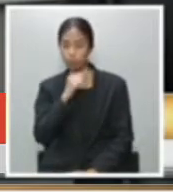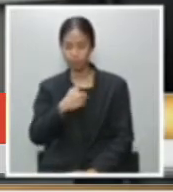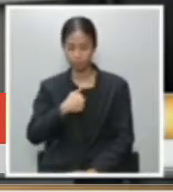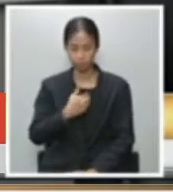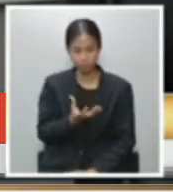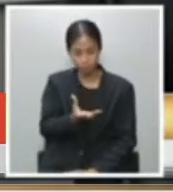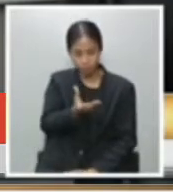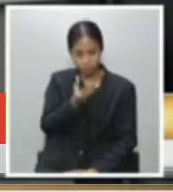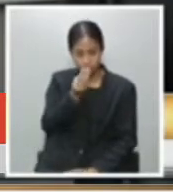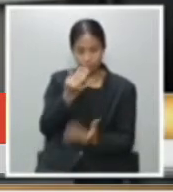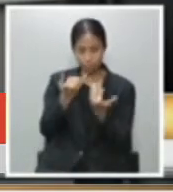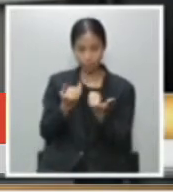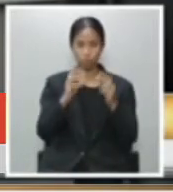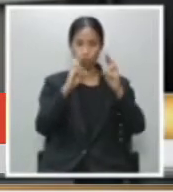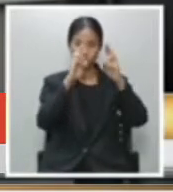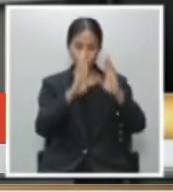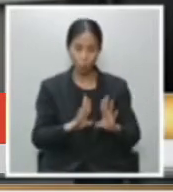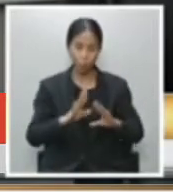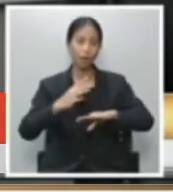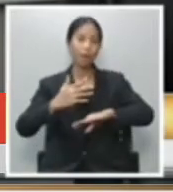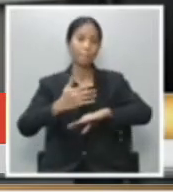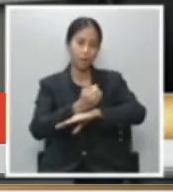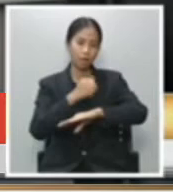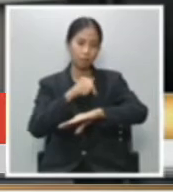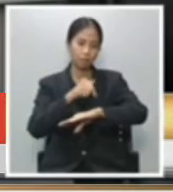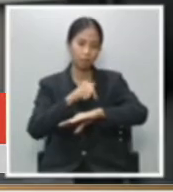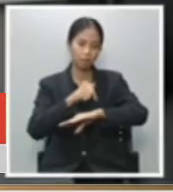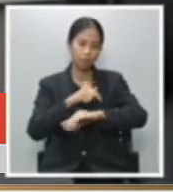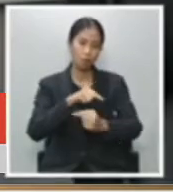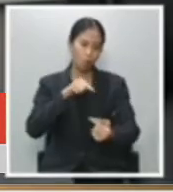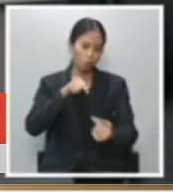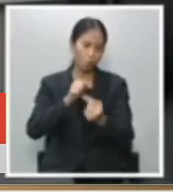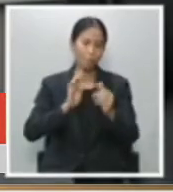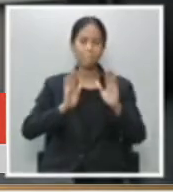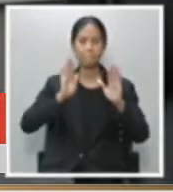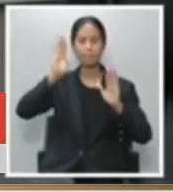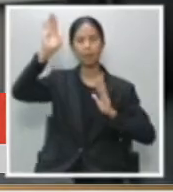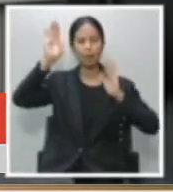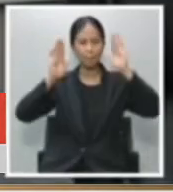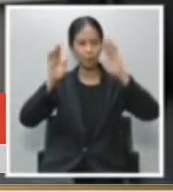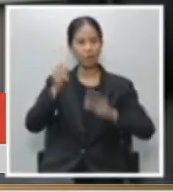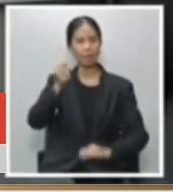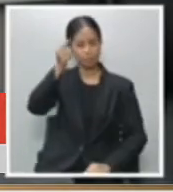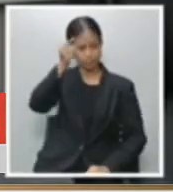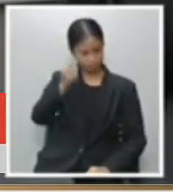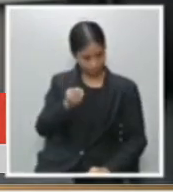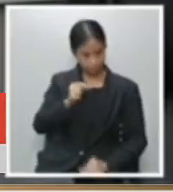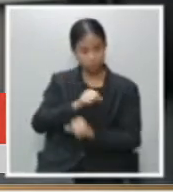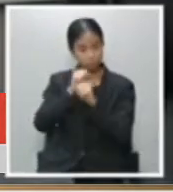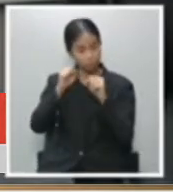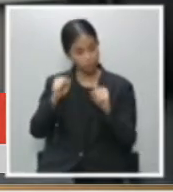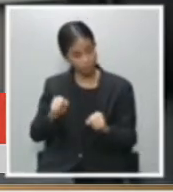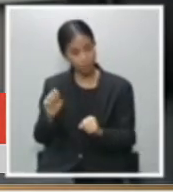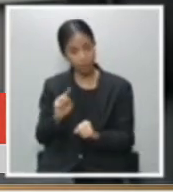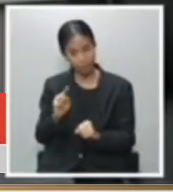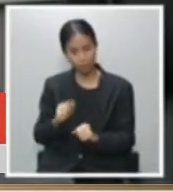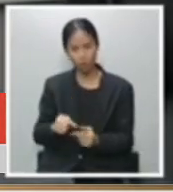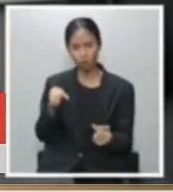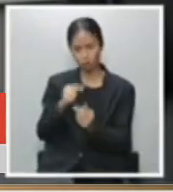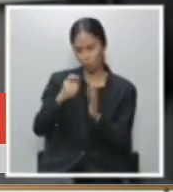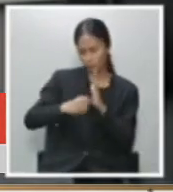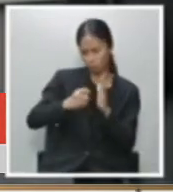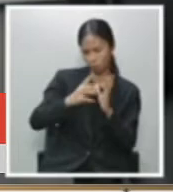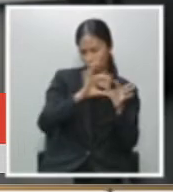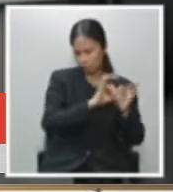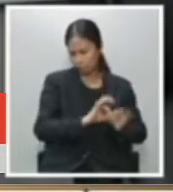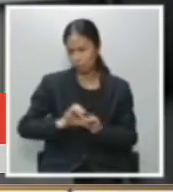การเมืองที่เป็นอยู่ปัจจุบันเนี่ยมันเป็นประชาธิปไตยจริงไหมมันเป็นมูลเหตุของการรัฐประหารจริงหรือไม่ระบบการเมือง